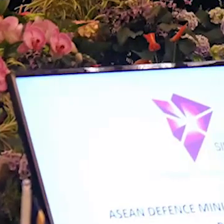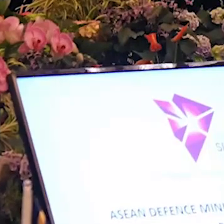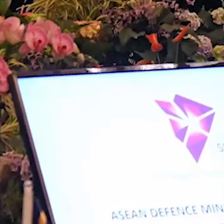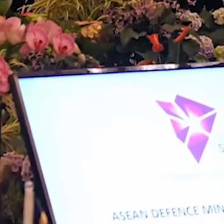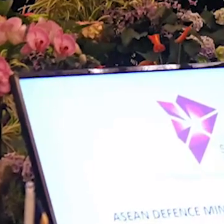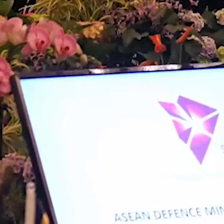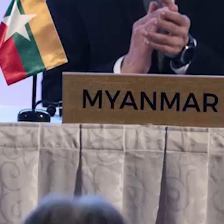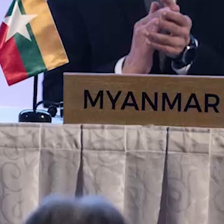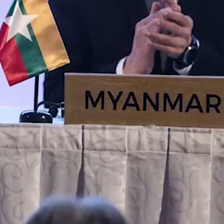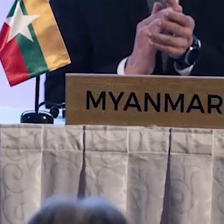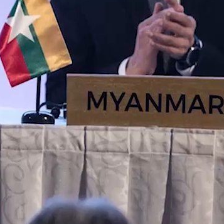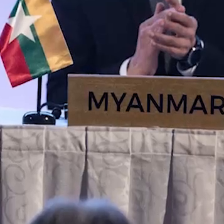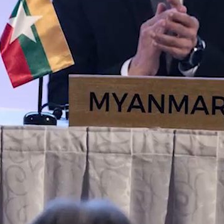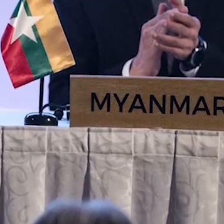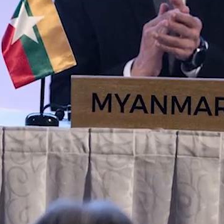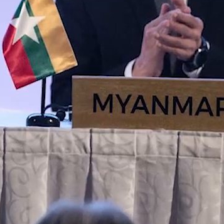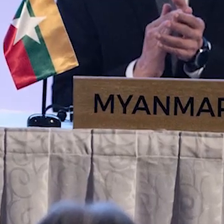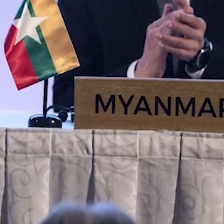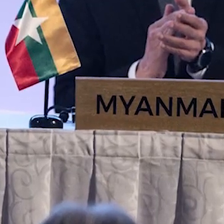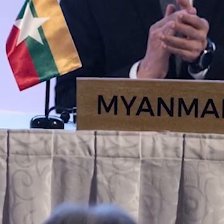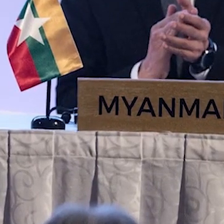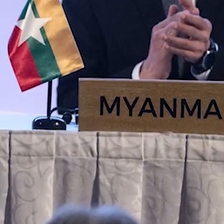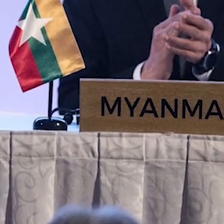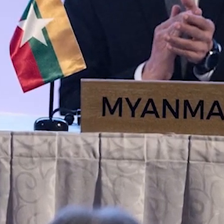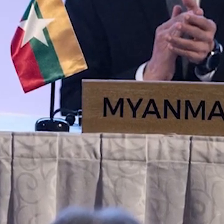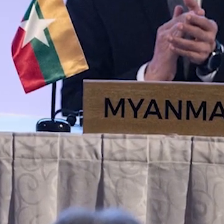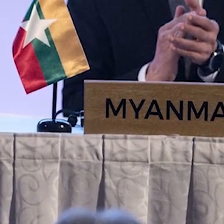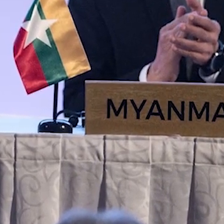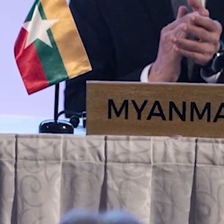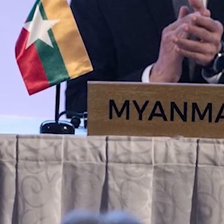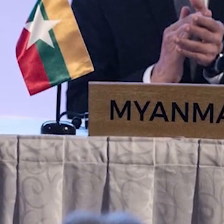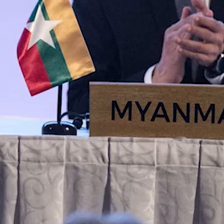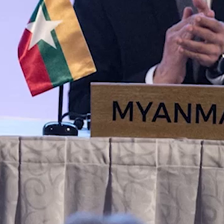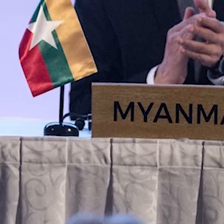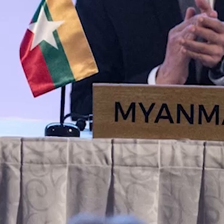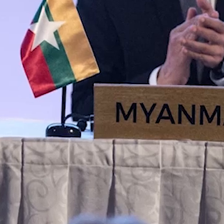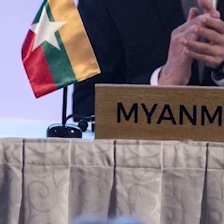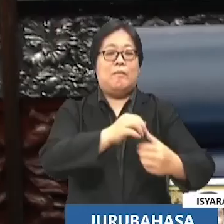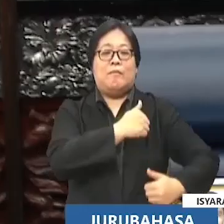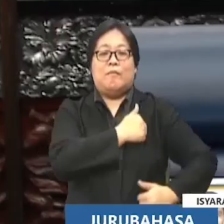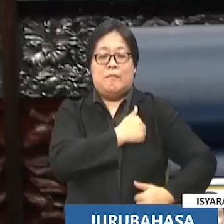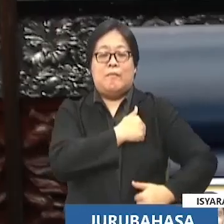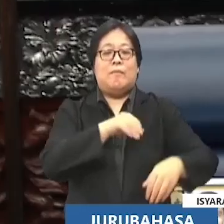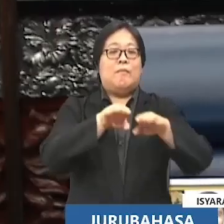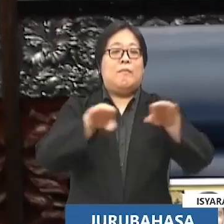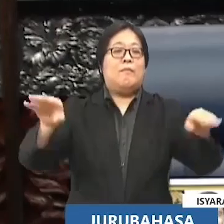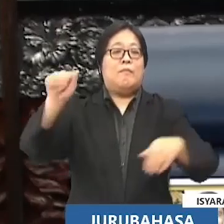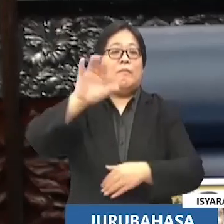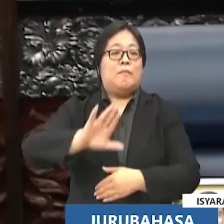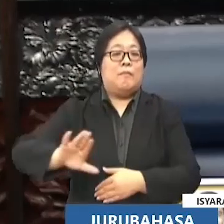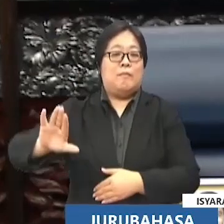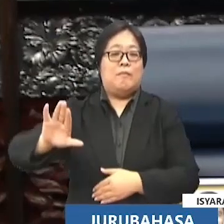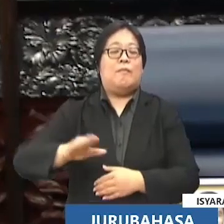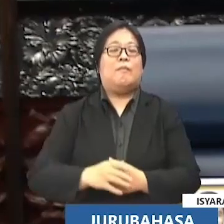satu platform yang cukup penting bagi membincangkan usaha ke arah mengukuhkan kerjasama pertahanan di peringkat serantau